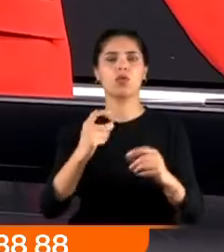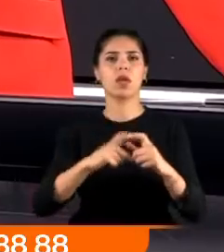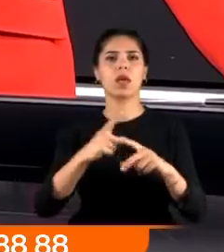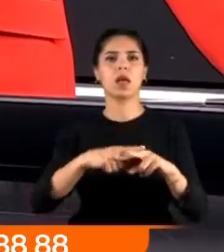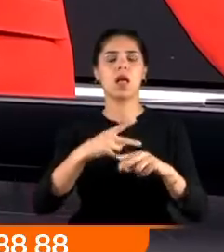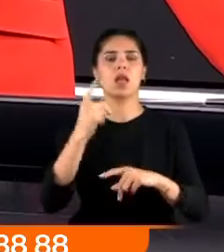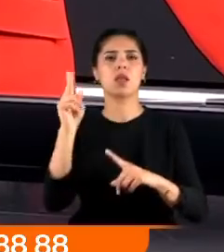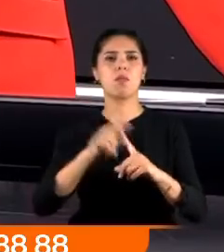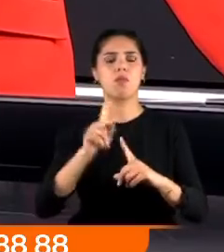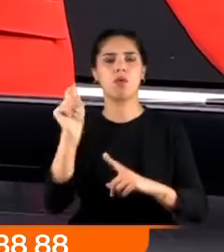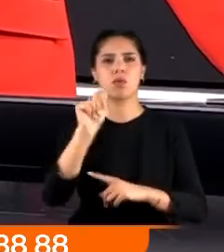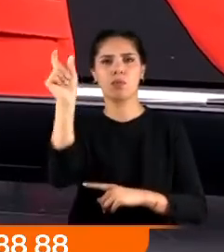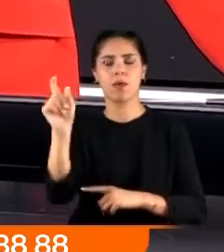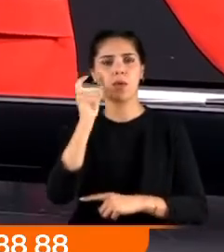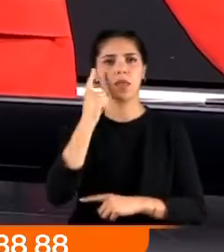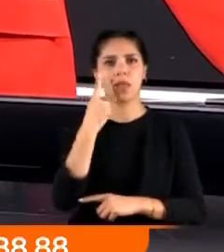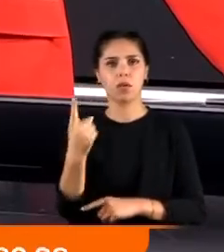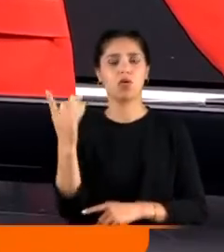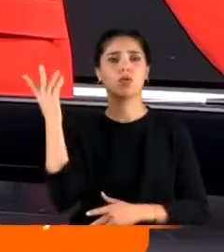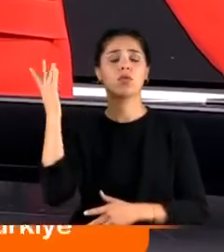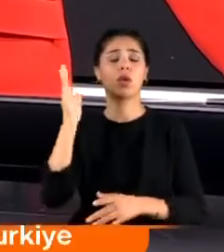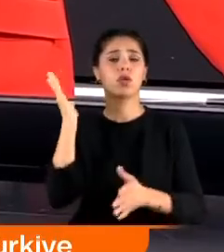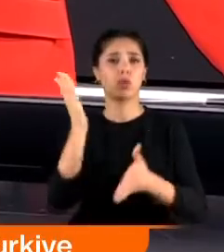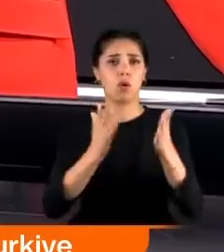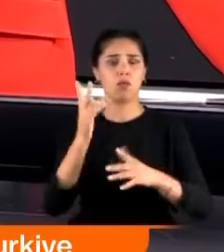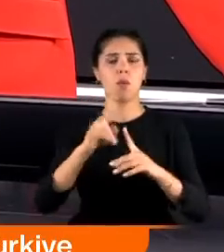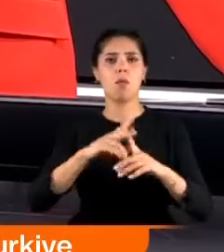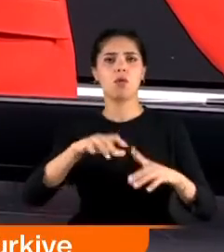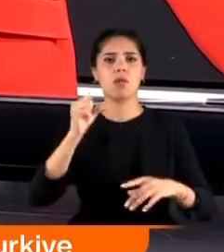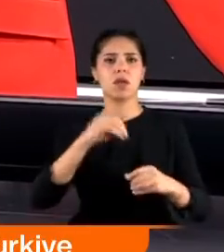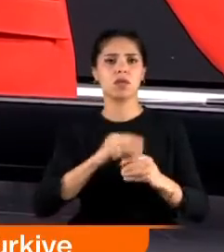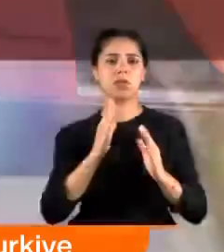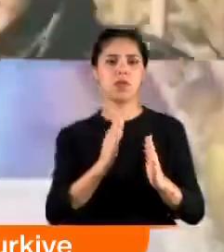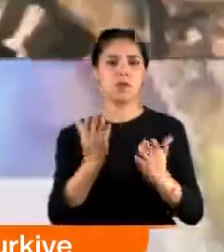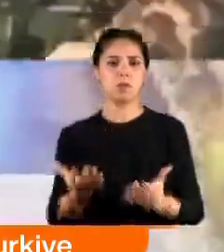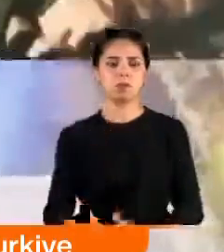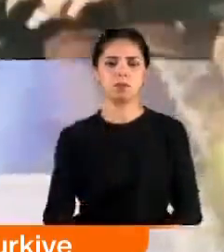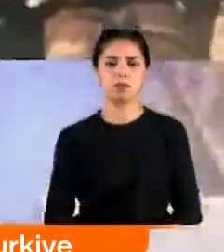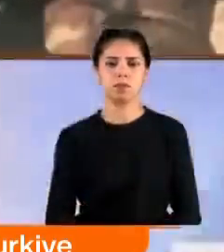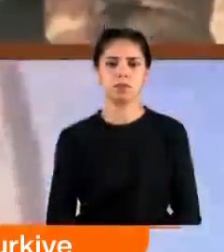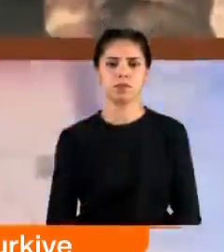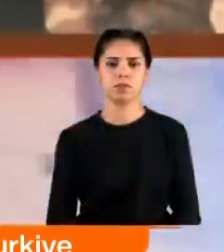Gazi polis memurunun iddiasına göre şiddet karakolda da devam etti.